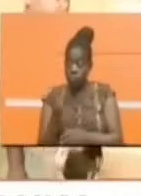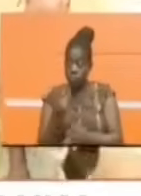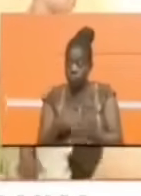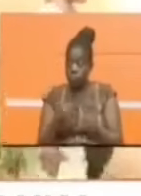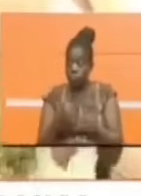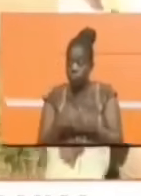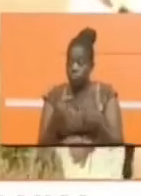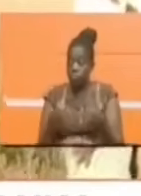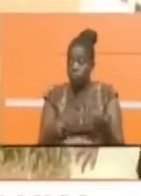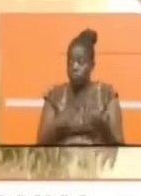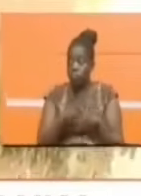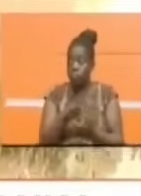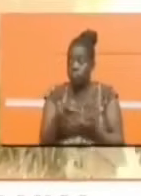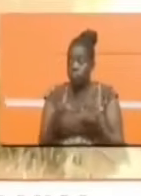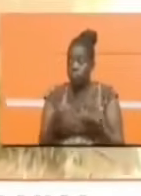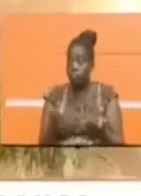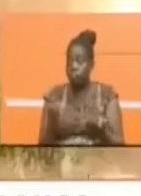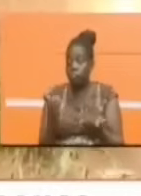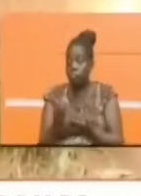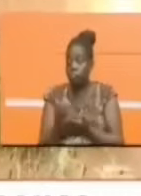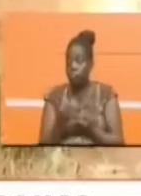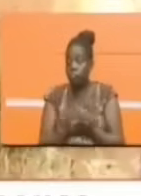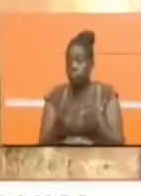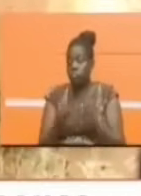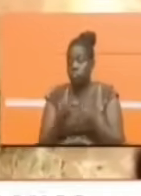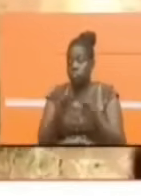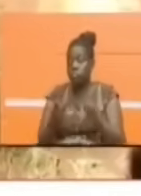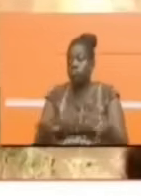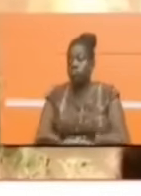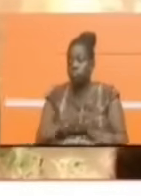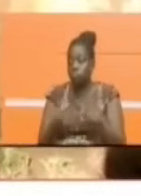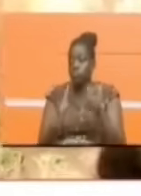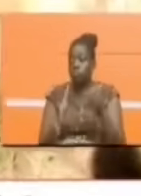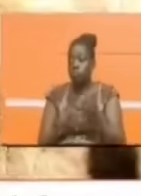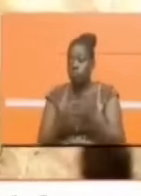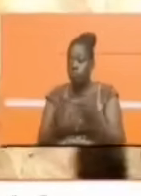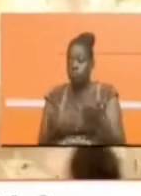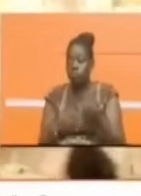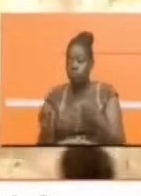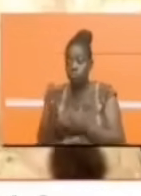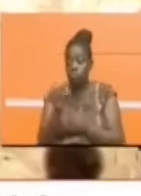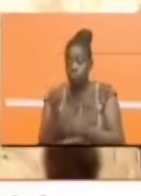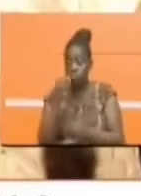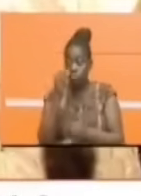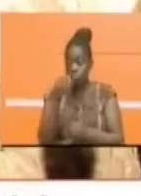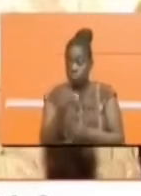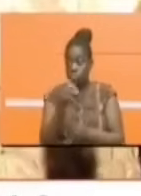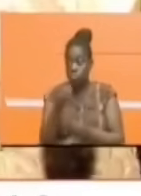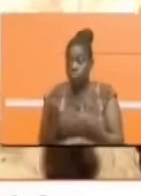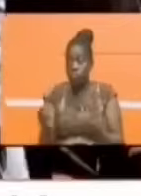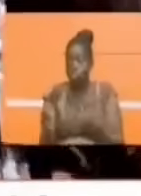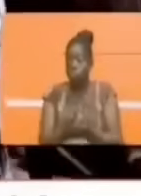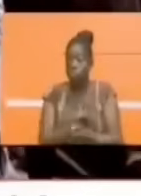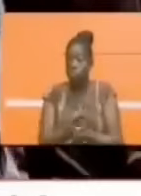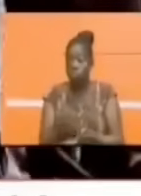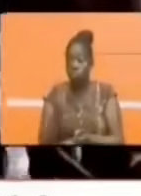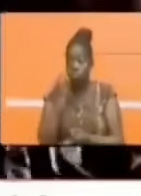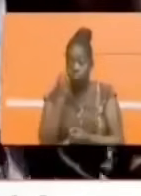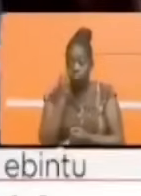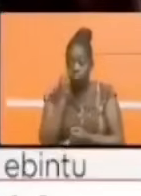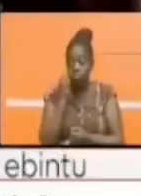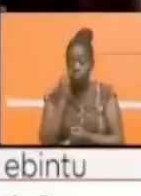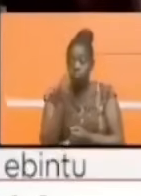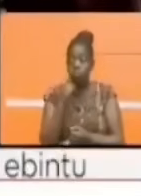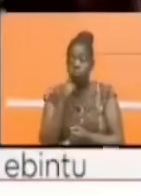kino asobeddwa ekyokuzzaako nti kuba nakagaali mwatambulira okunoonyesa abaana b'ekyokulya kaaweddewo. Era